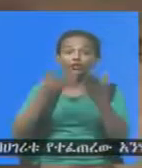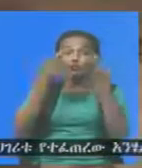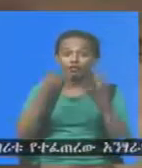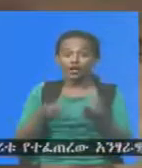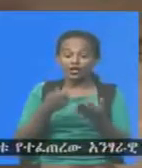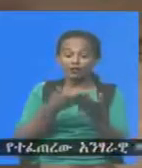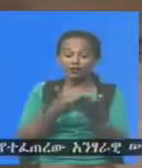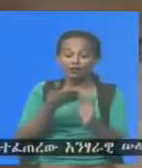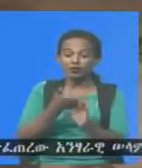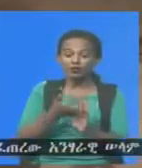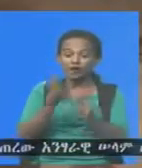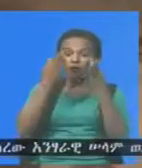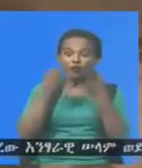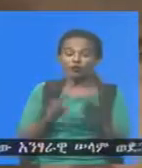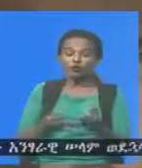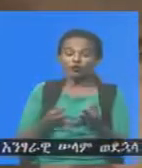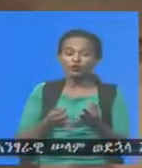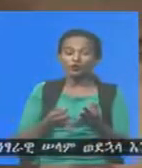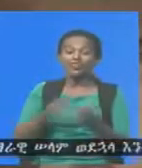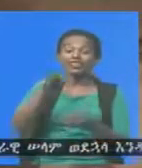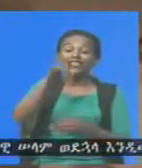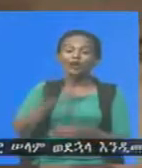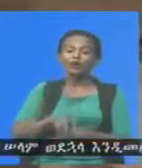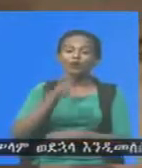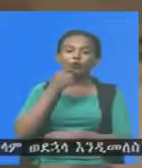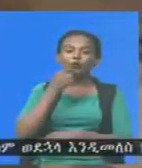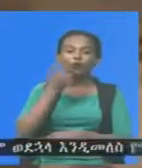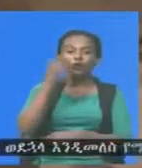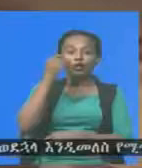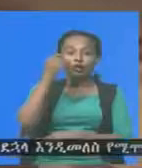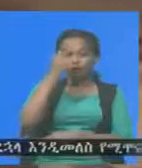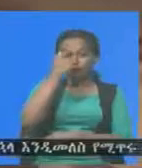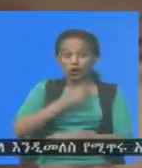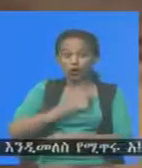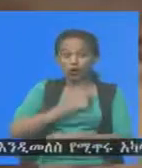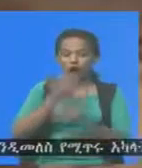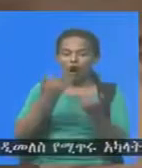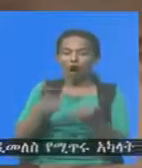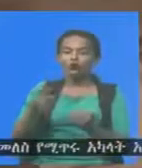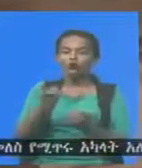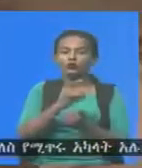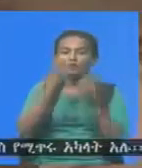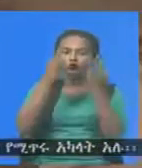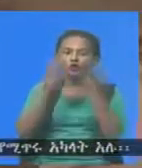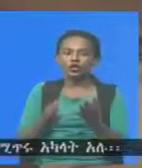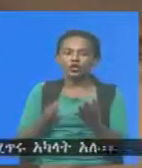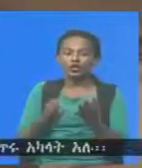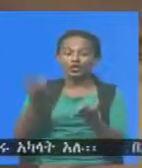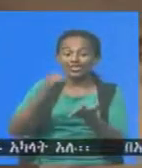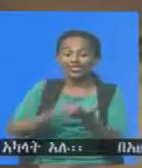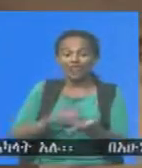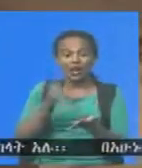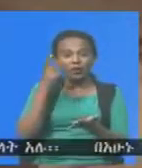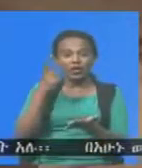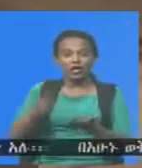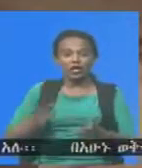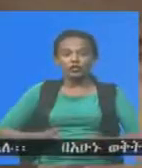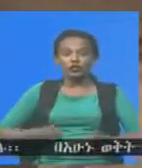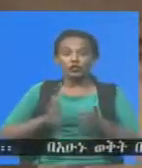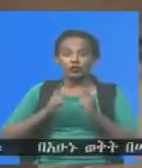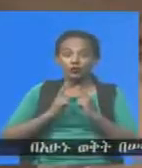መልኩ መወሰኑ ታዲያ ተገቢ ነው ብለው ያምናሉ? አሁንስ ቢሆን ውሳኔው እንደገና መታየት ይኖርበታል